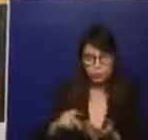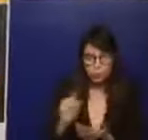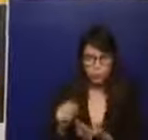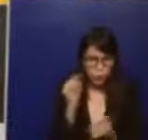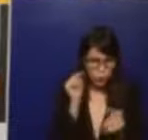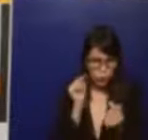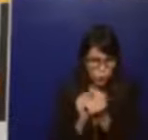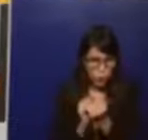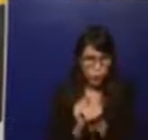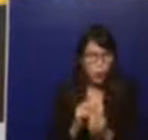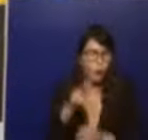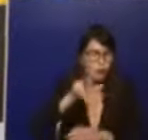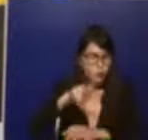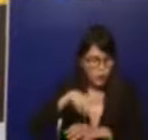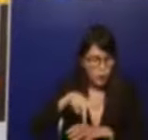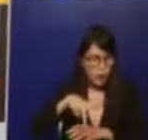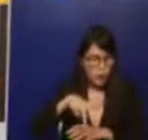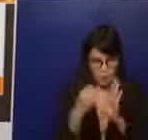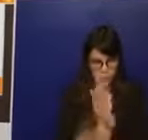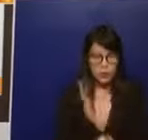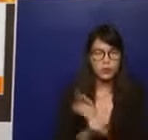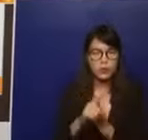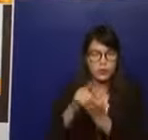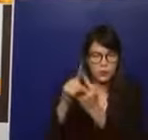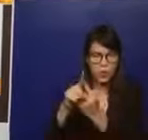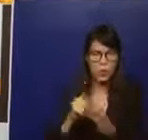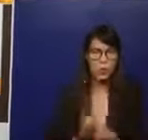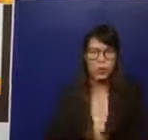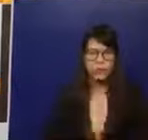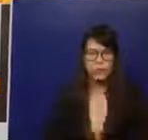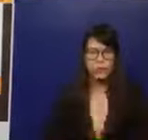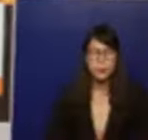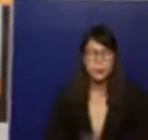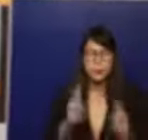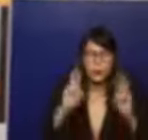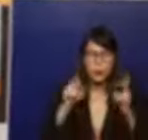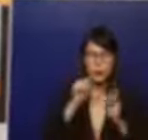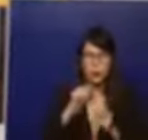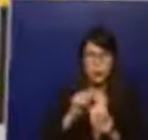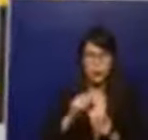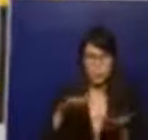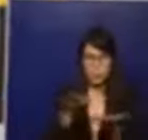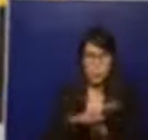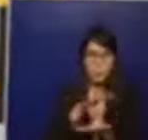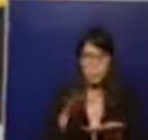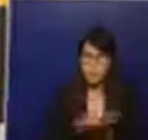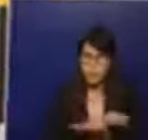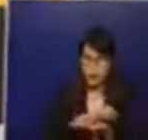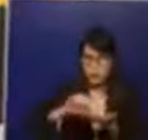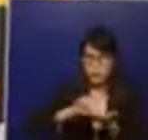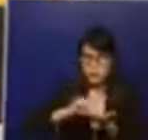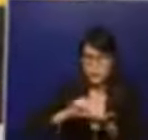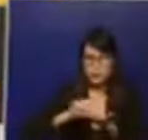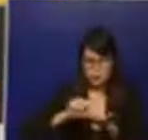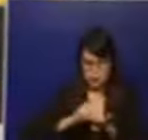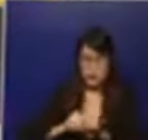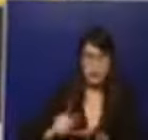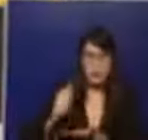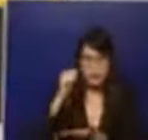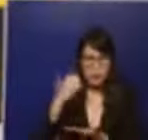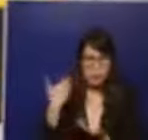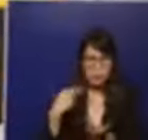พเกิน 3,000 บาทมานับแต่เกษียณเป็นอีกข้อหาหนึ่งแต่ว่าใช้ใบเสร็จใบเดิมใช้ด้วยกันได้ค่ะ